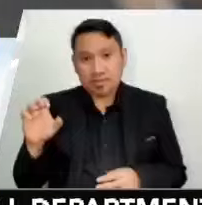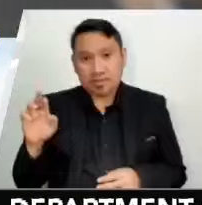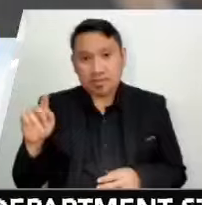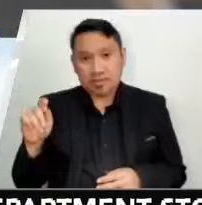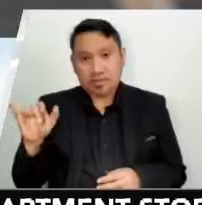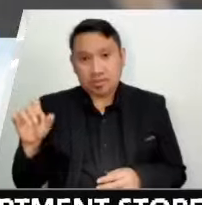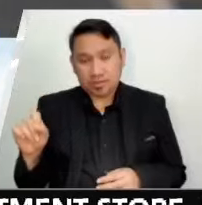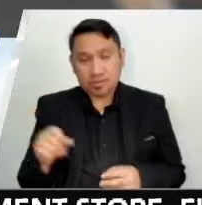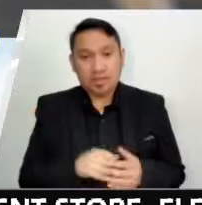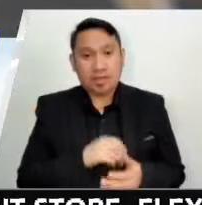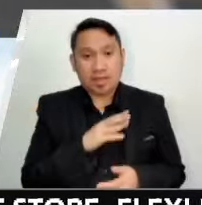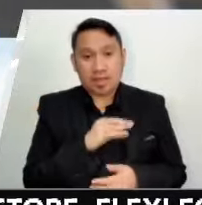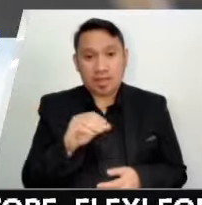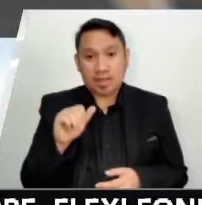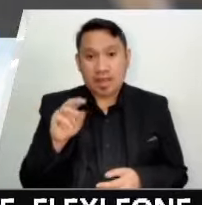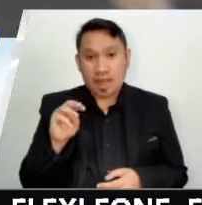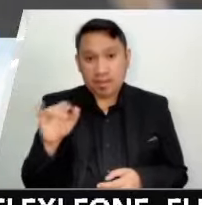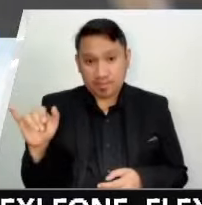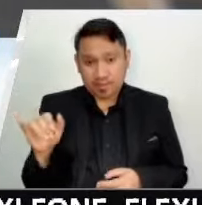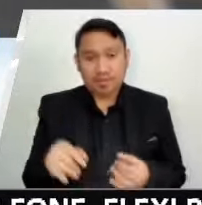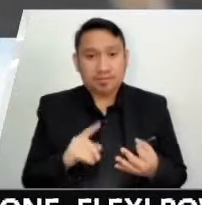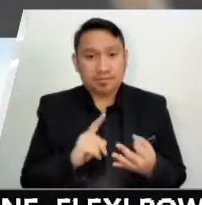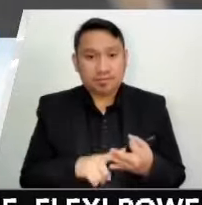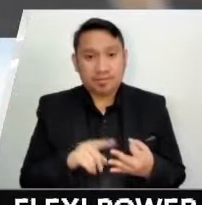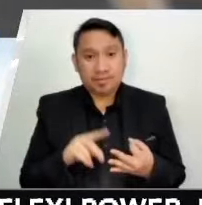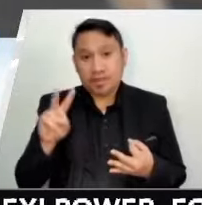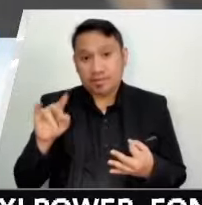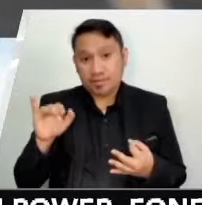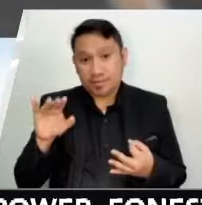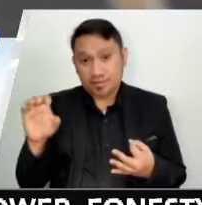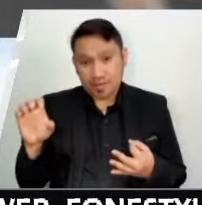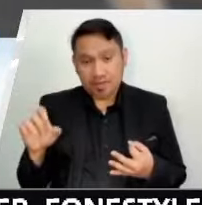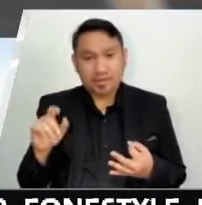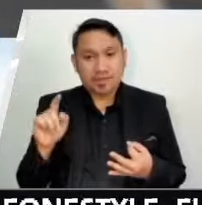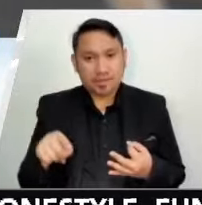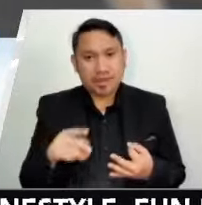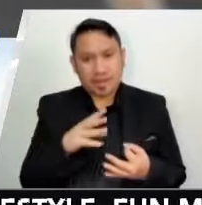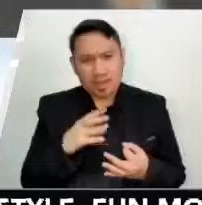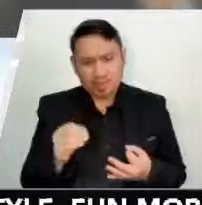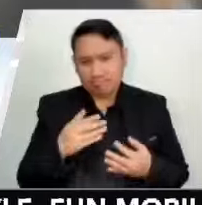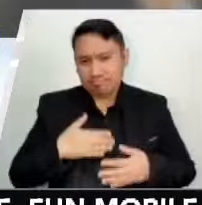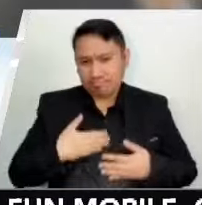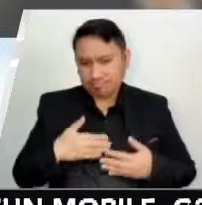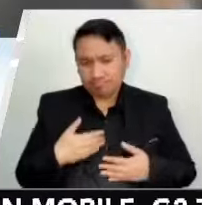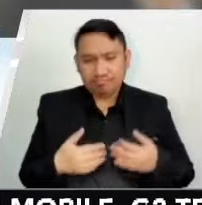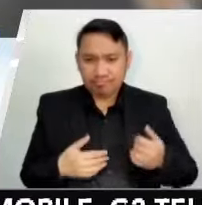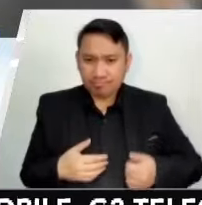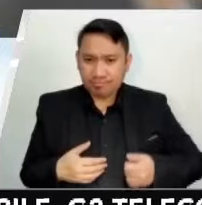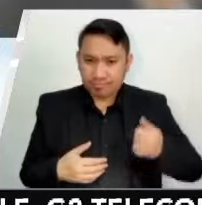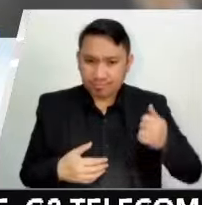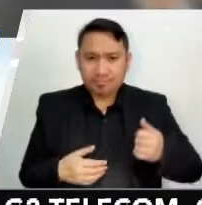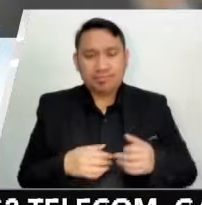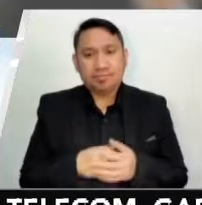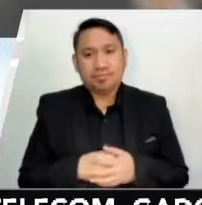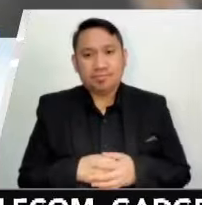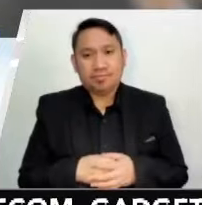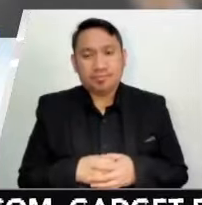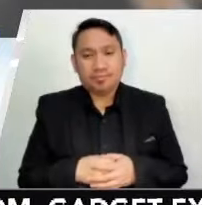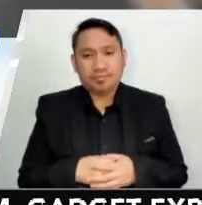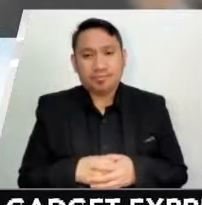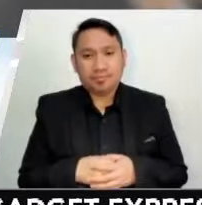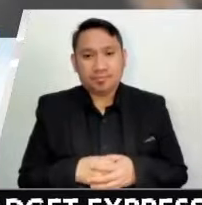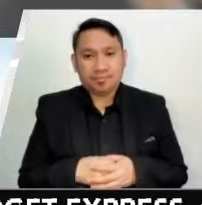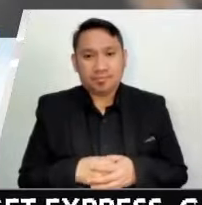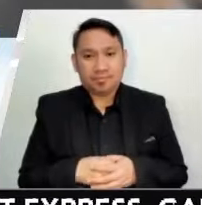Perez. Si Meme Vice ganda naman, nag-uumapaw rin ang saya sa big win ni Carlos na free raw ang entrance food at